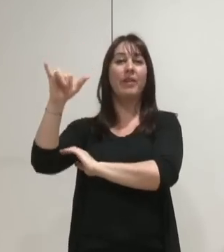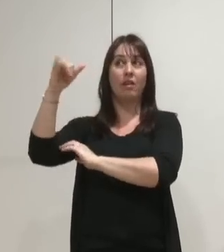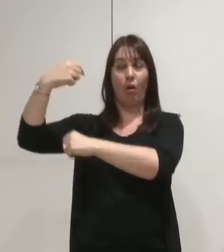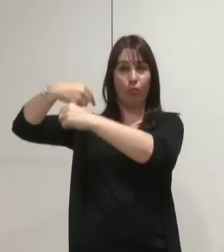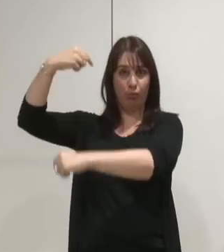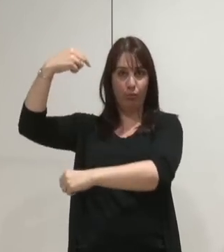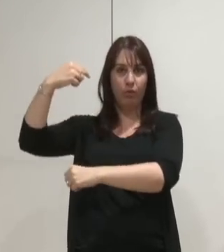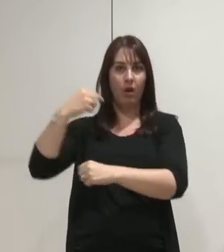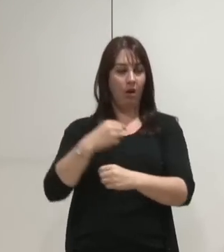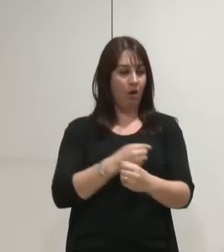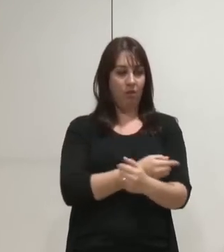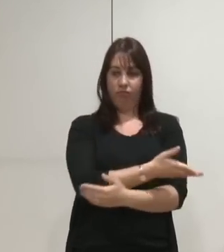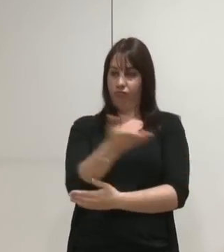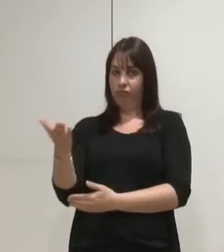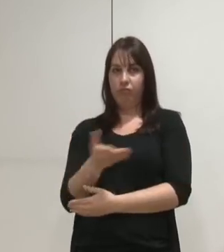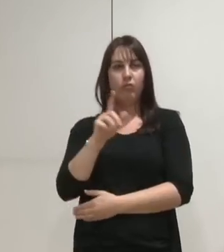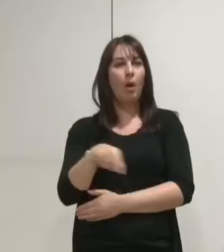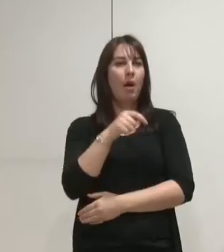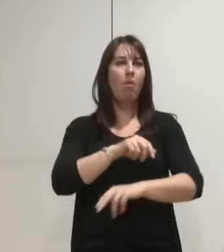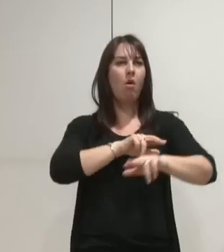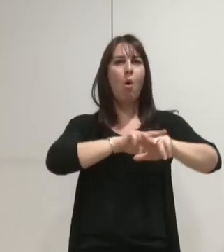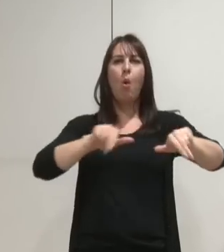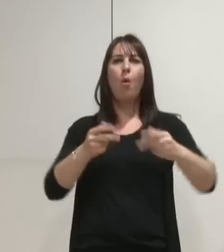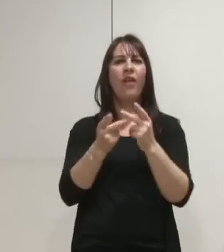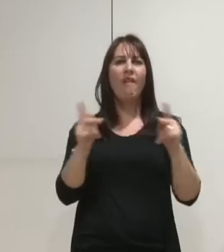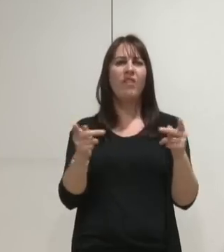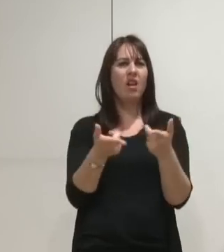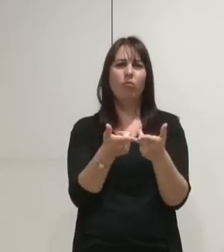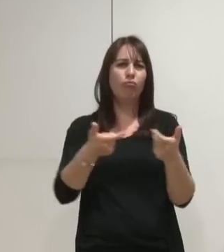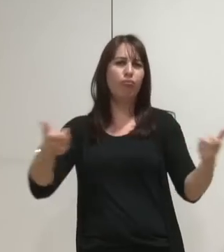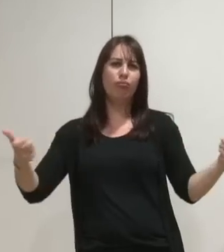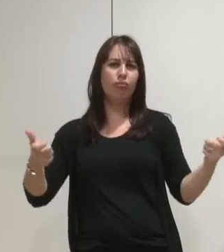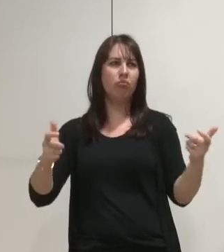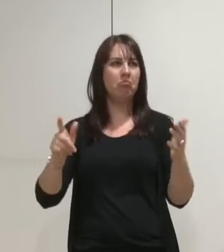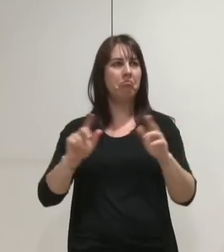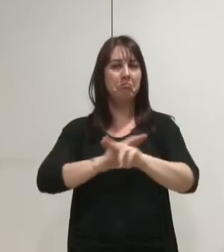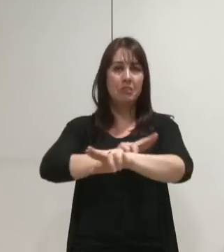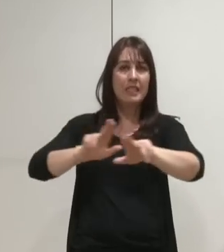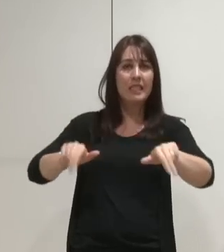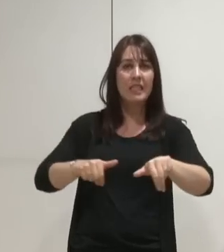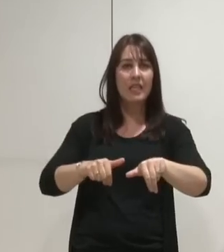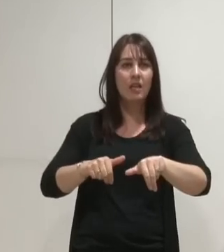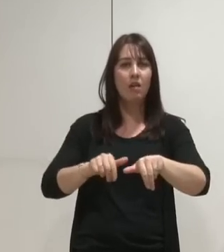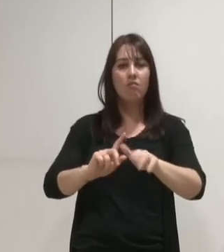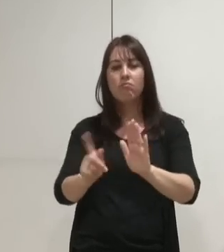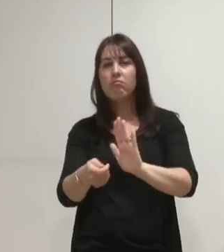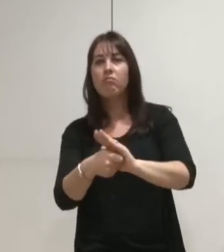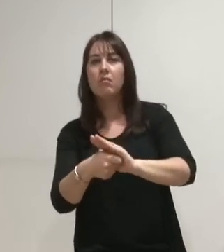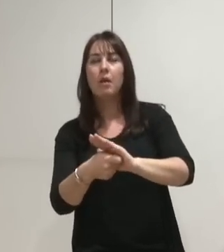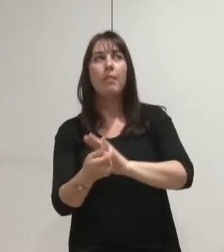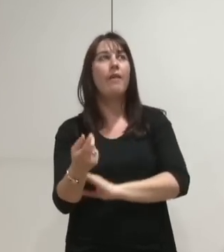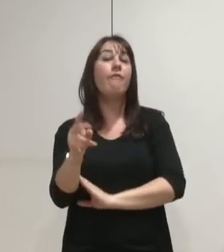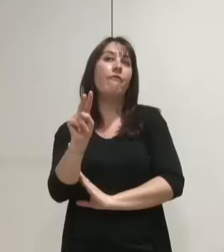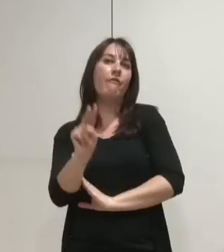que en pratique quasiment tous les contrats de ville vont être signé sans qu'il y ait